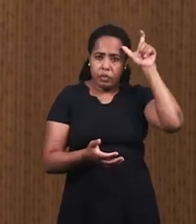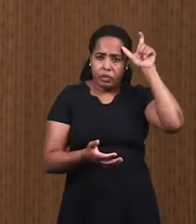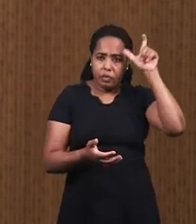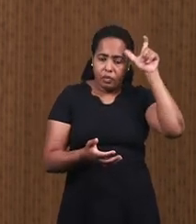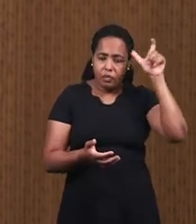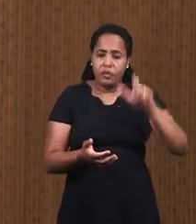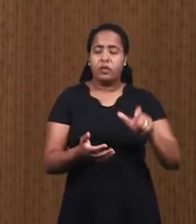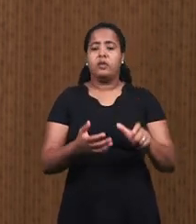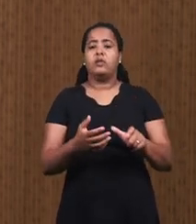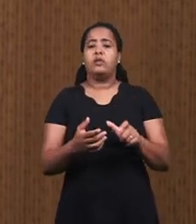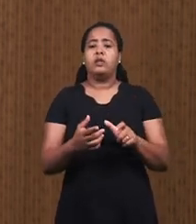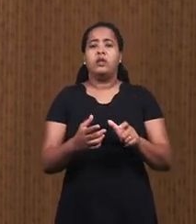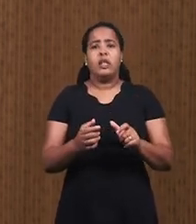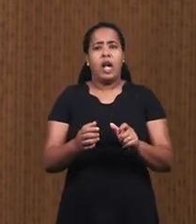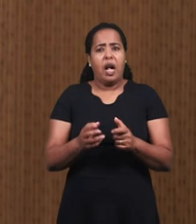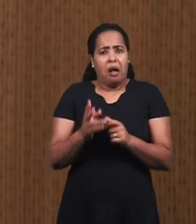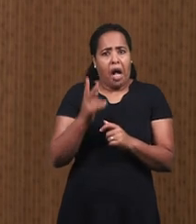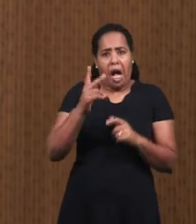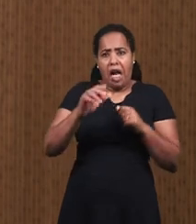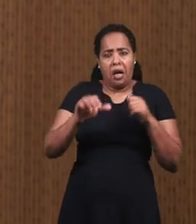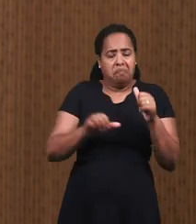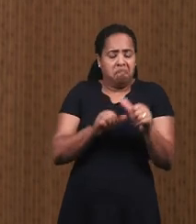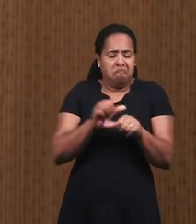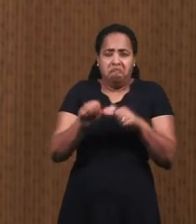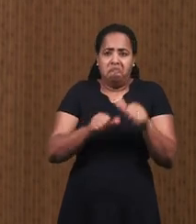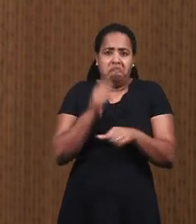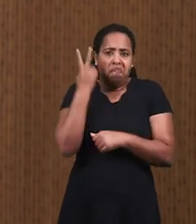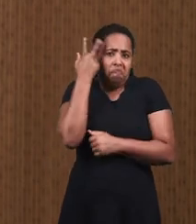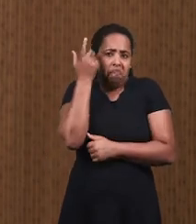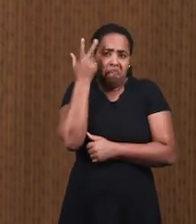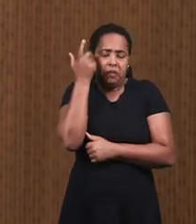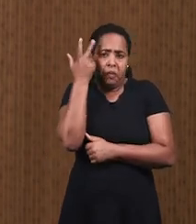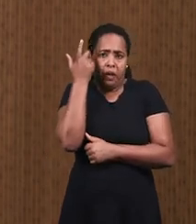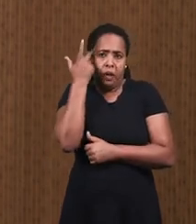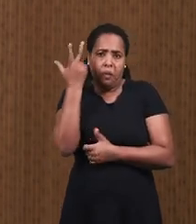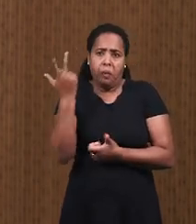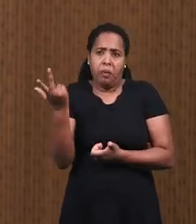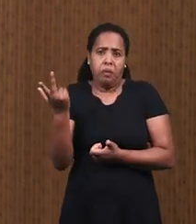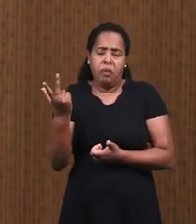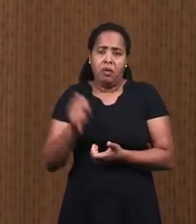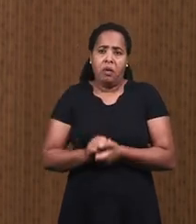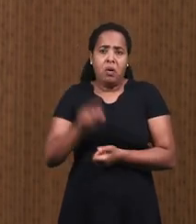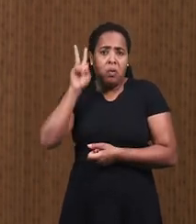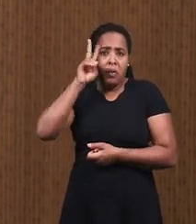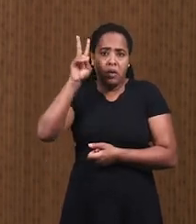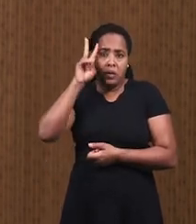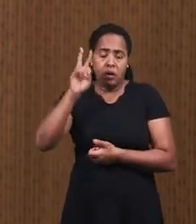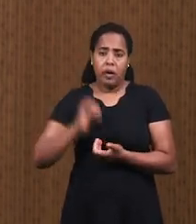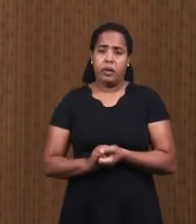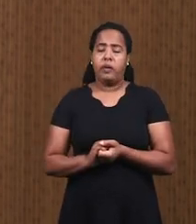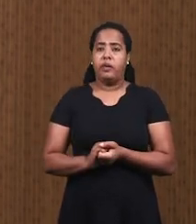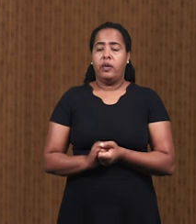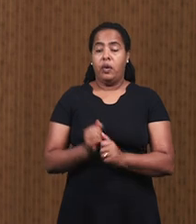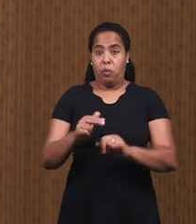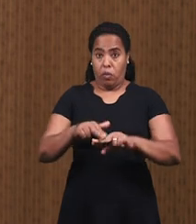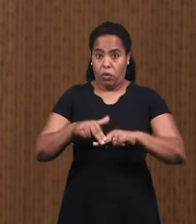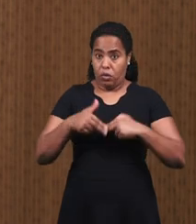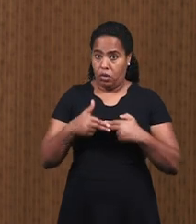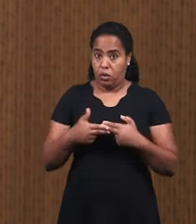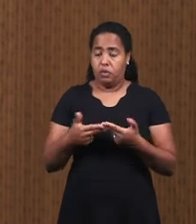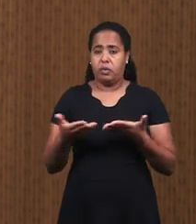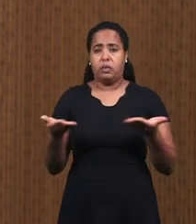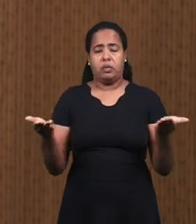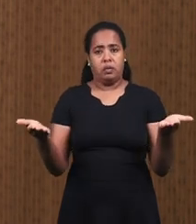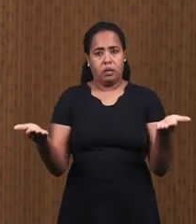parole. C'est quoi la sécularisation de la parole? Et il l'a rendu commun, comme une histoire. C'est